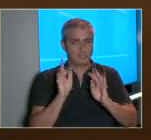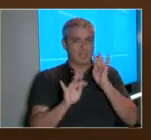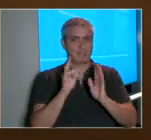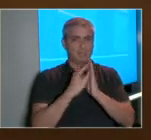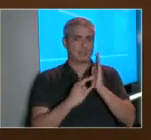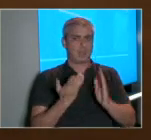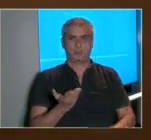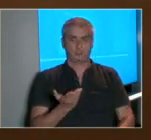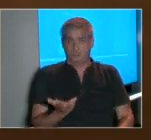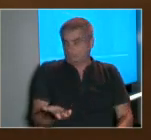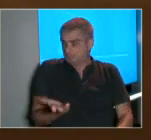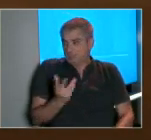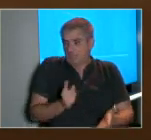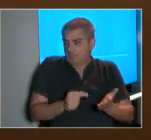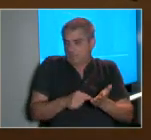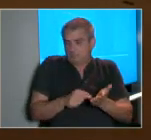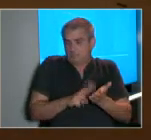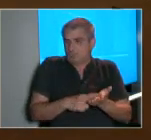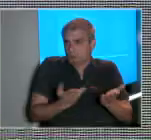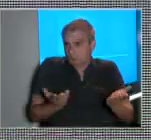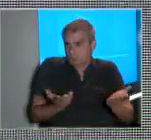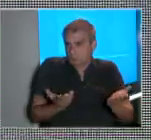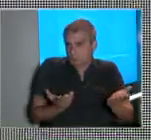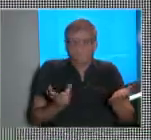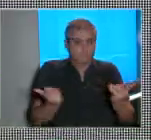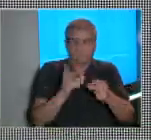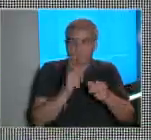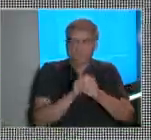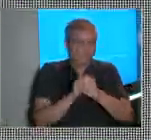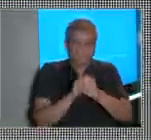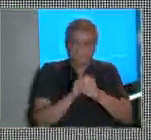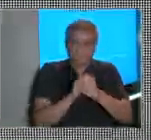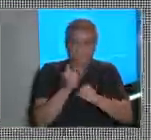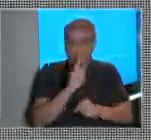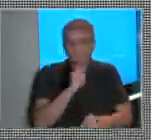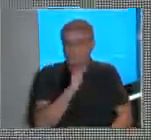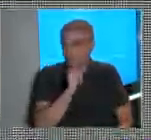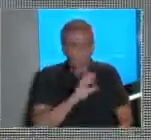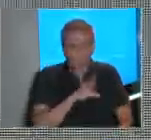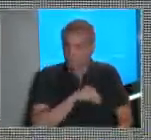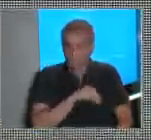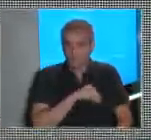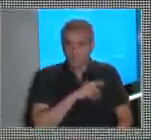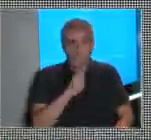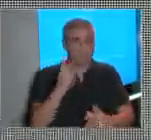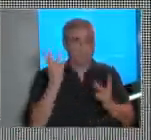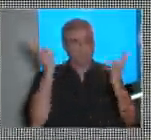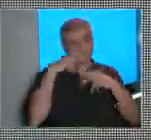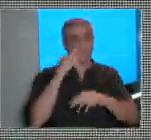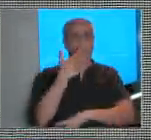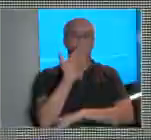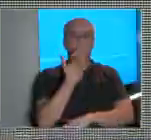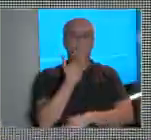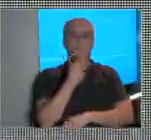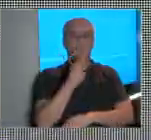להתנגד לחוק הלאום? איפה זה מוצדק? ובכן, קל לזהות אותם. את אלה שאינם מקבלים את ההסדר המכונן של מדינת